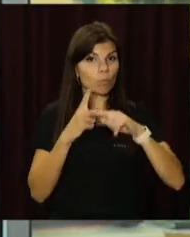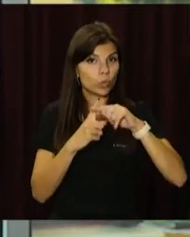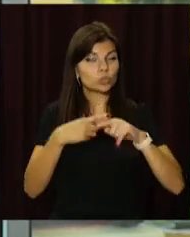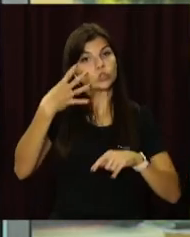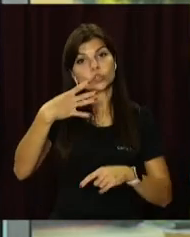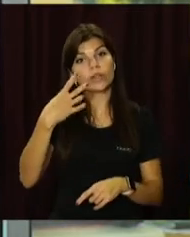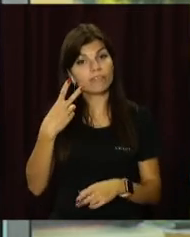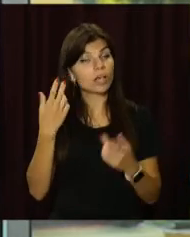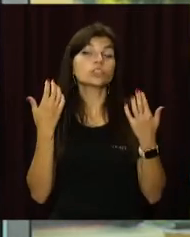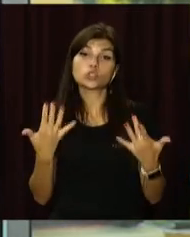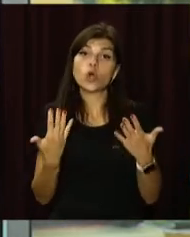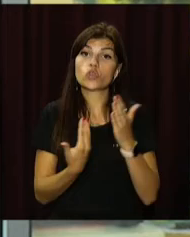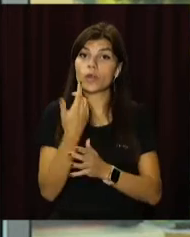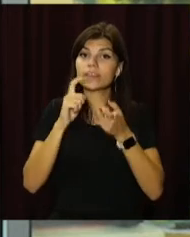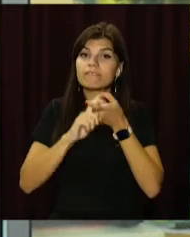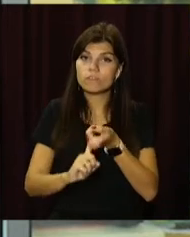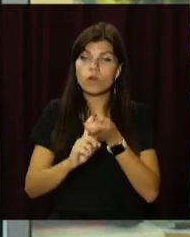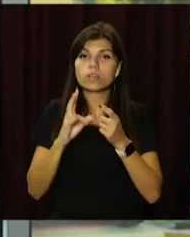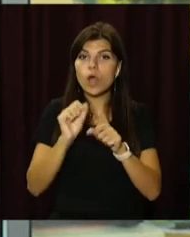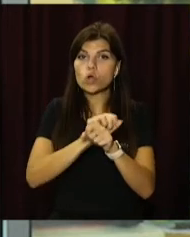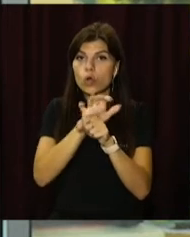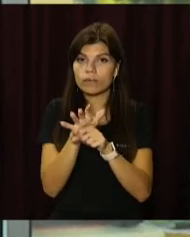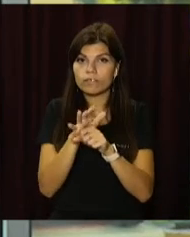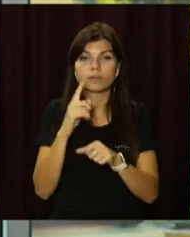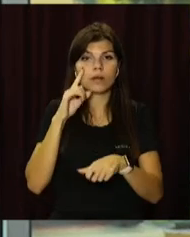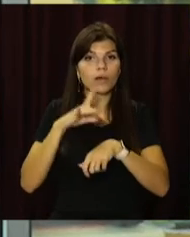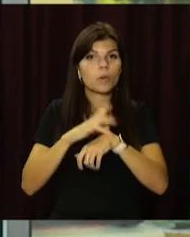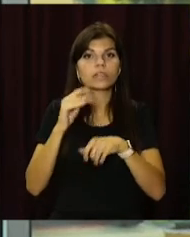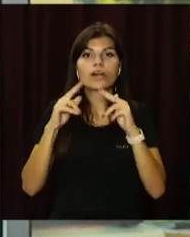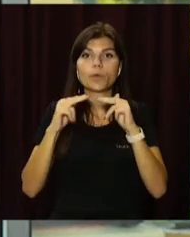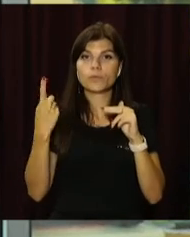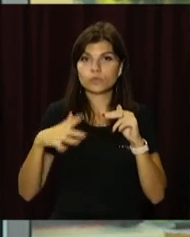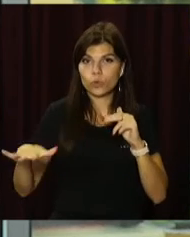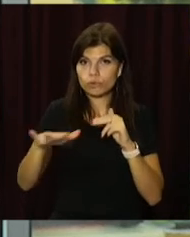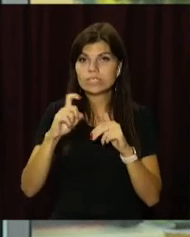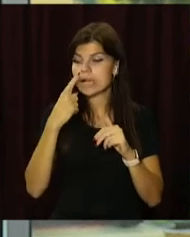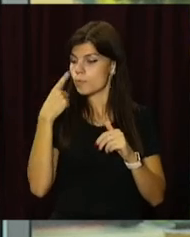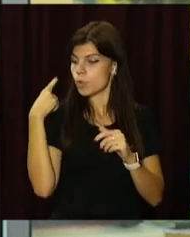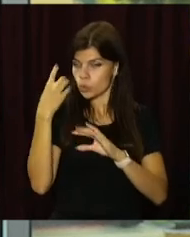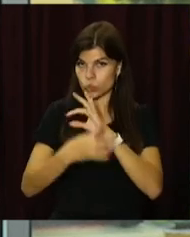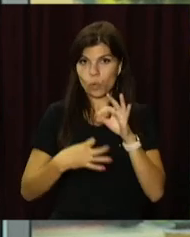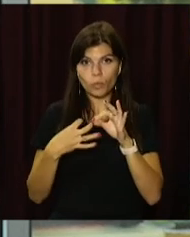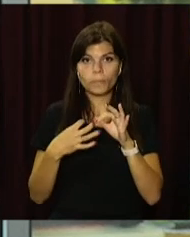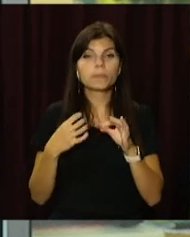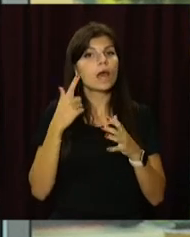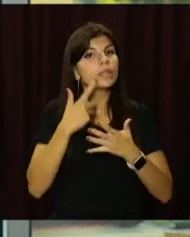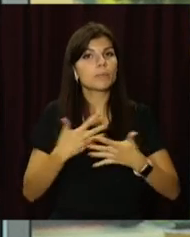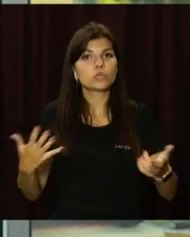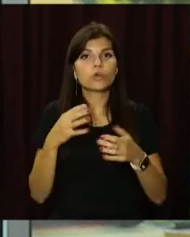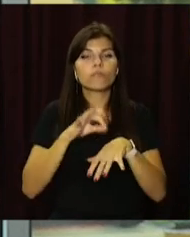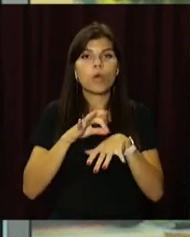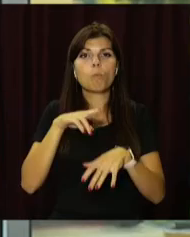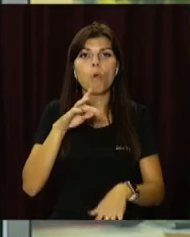Плюс 42. Саме стільки нових інфікованих на коронавірус зареєстрували на Дніпропетровщині за минулу добу. Найбільше хворих